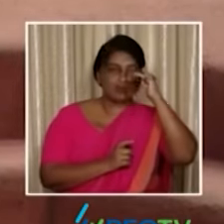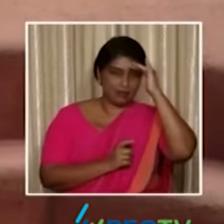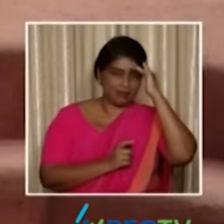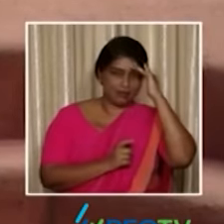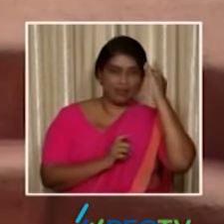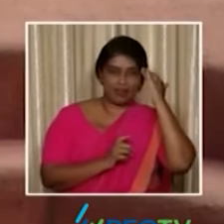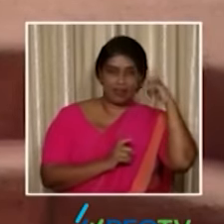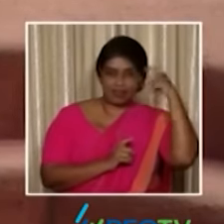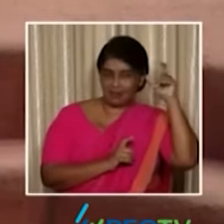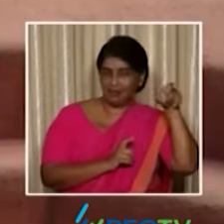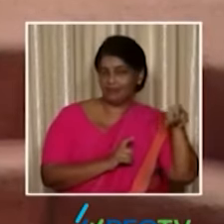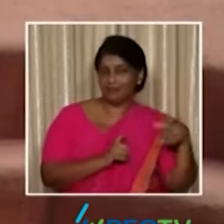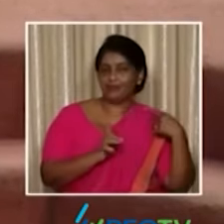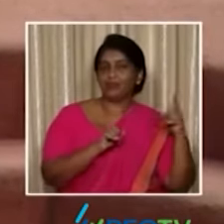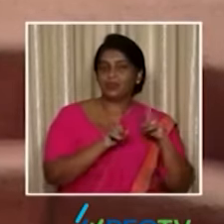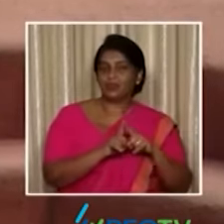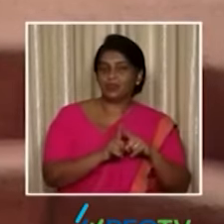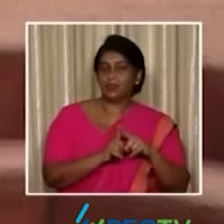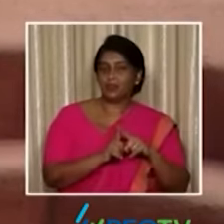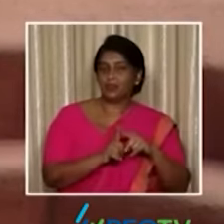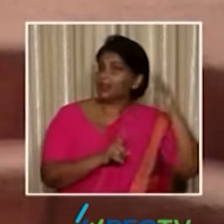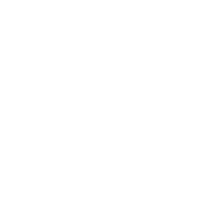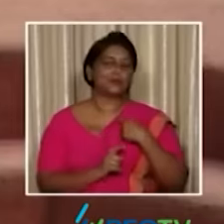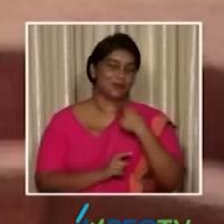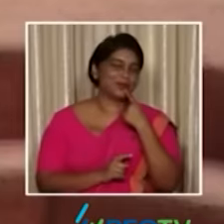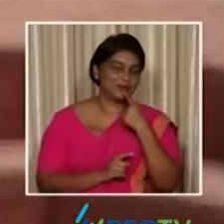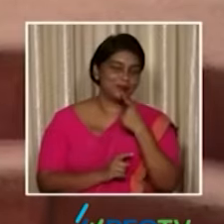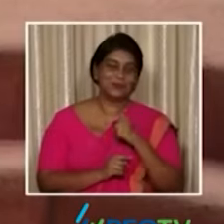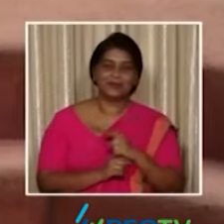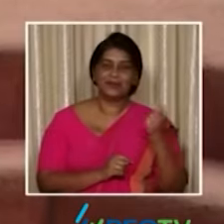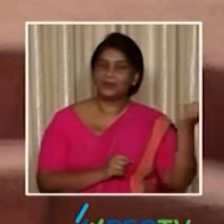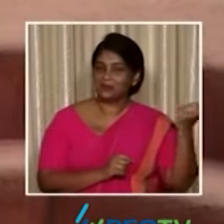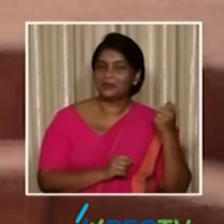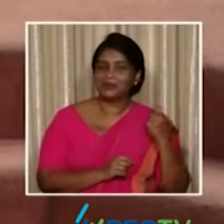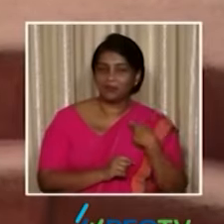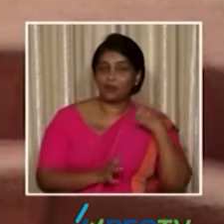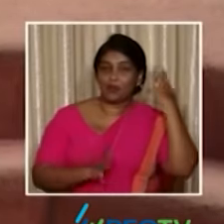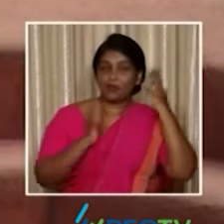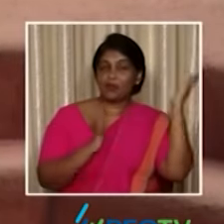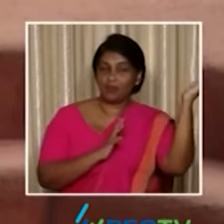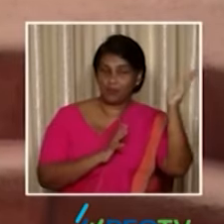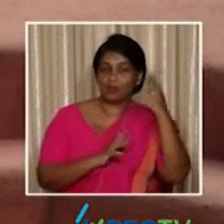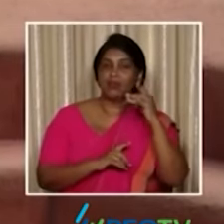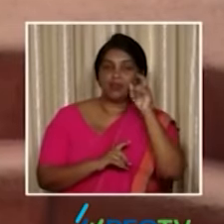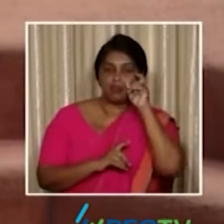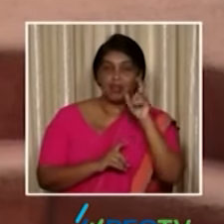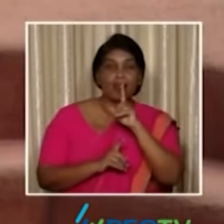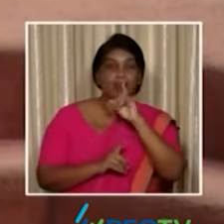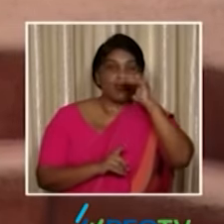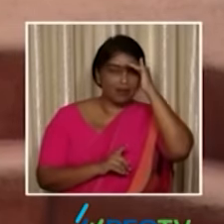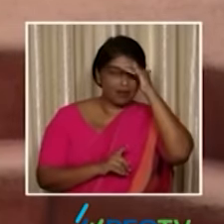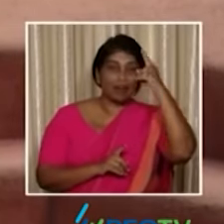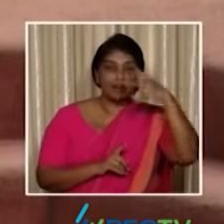नोन मारते मगे लंग वाट वेला मगे गहन उबतुमागे तटे नहीं मनुष्य मटकिन लोके गुडक तंगल बेलवा कथा नायक